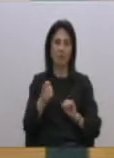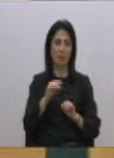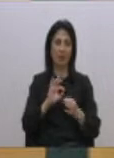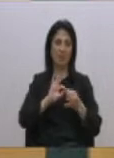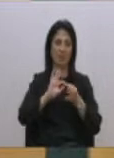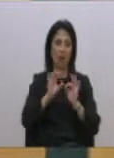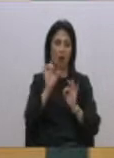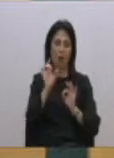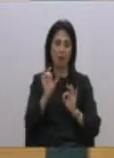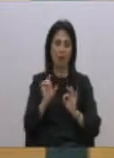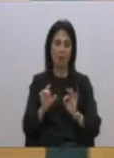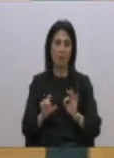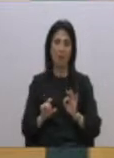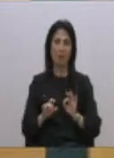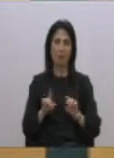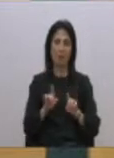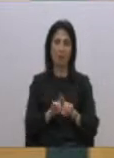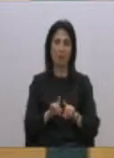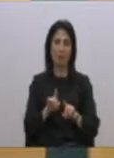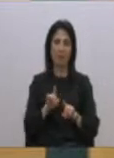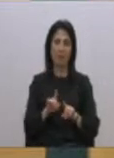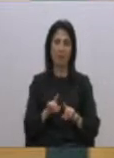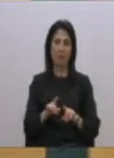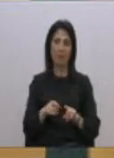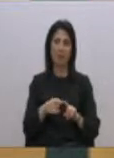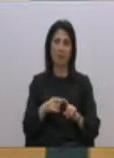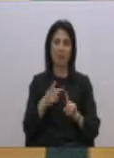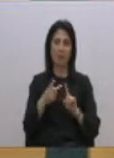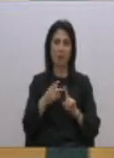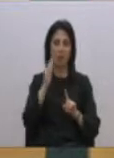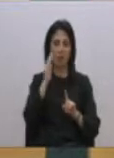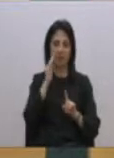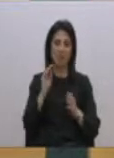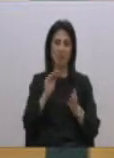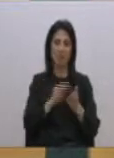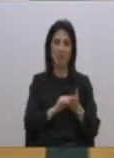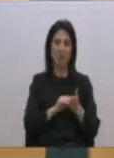დაკონკრეტდა და გთავაზობთ ასევე, რომ მეორე მოსმენისთვის ავსახოთ